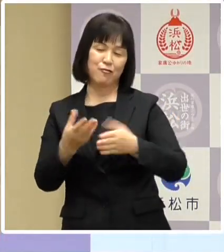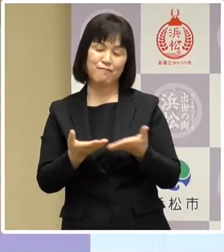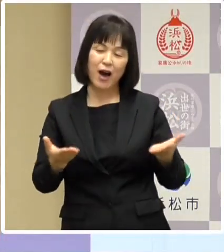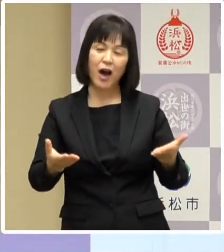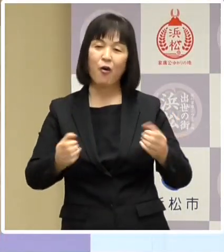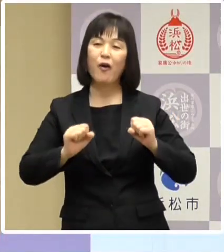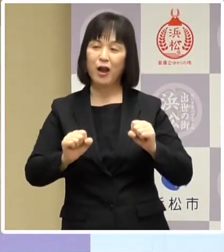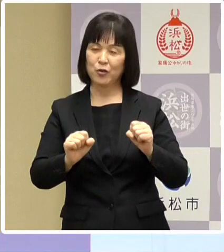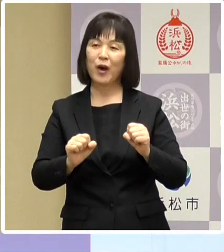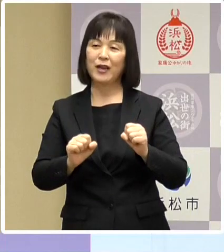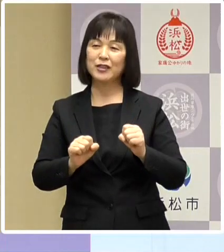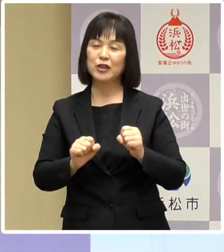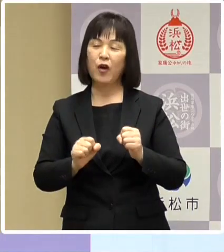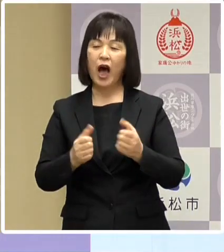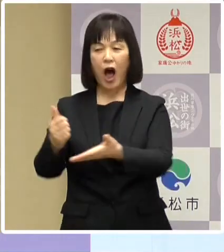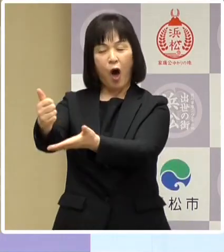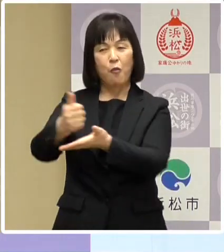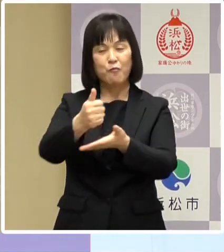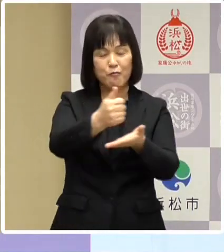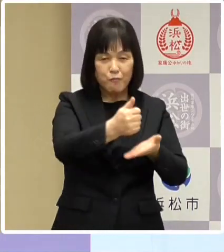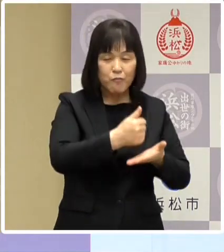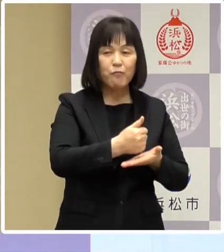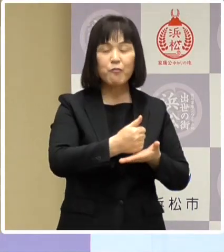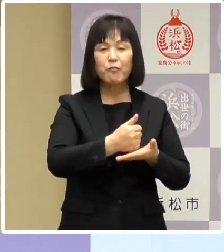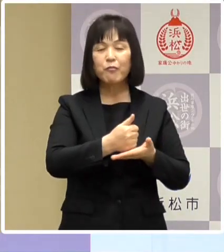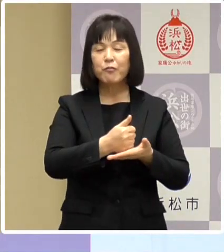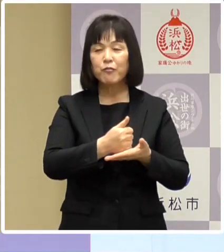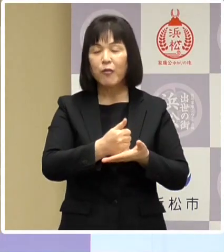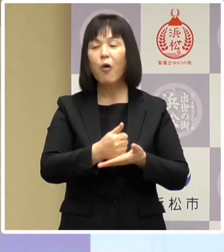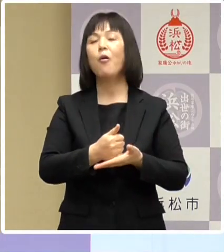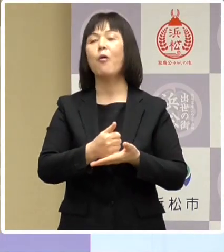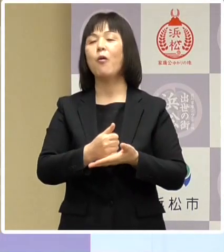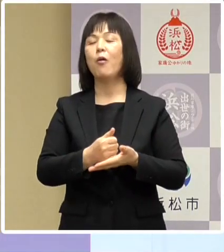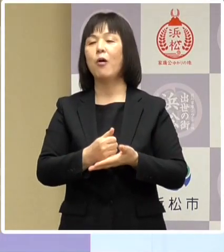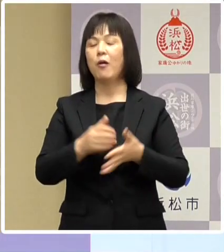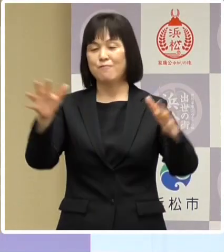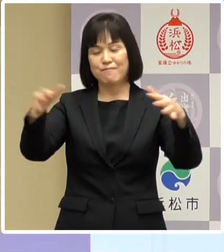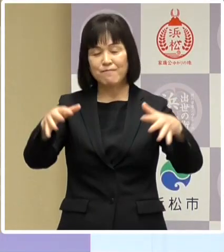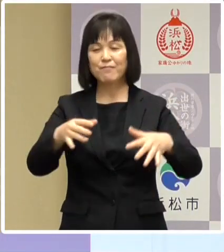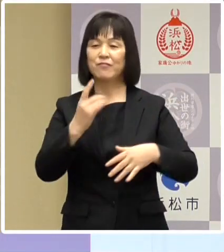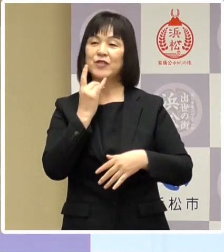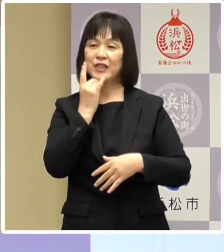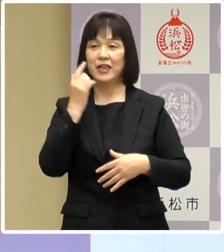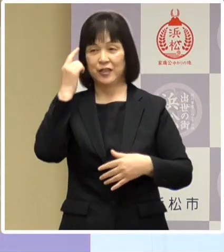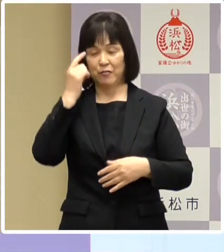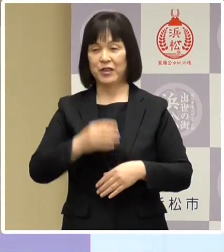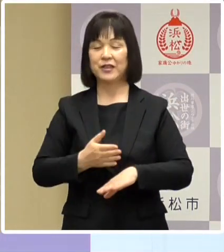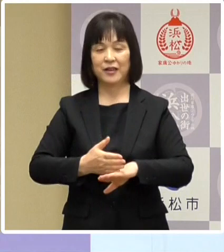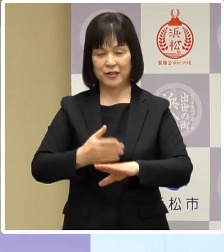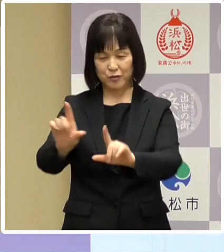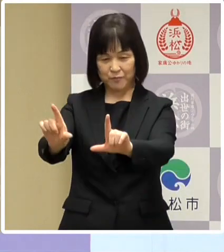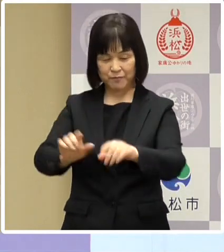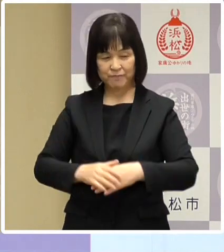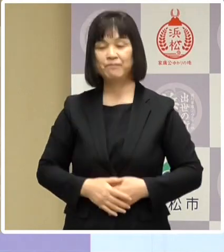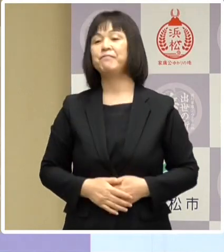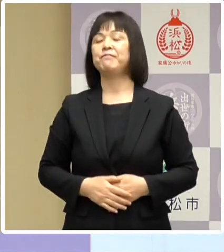ことでですね、まあ、集客に結びつけられるのではないかなというふうに期待をしております。 わかりました、どうもありがとうござい